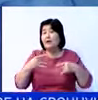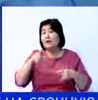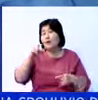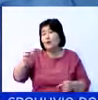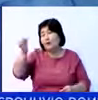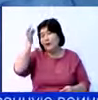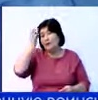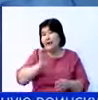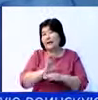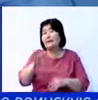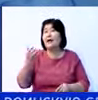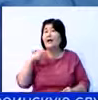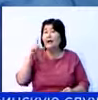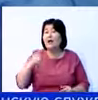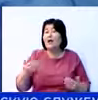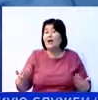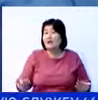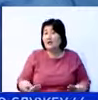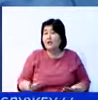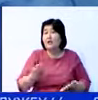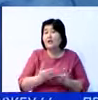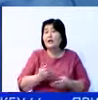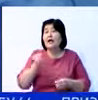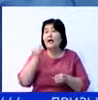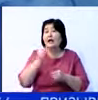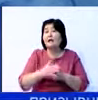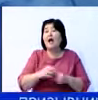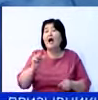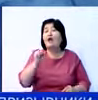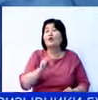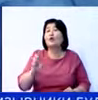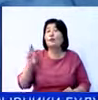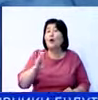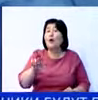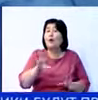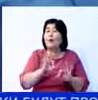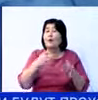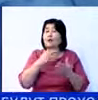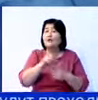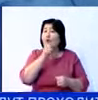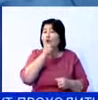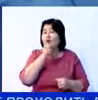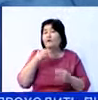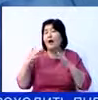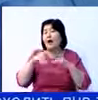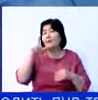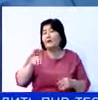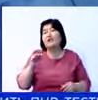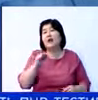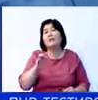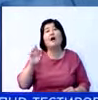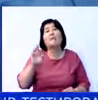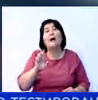воспоминание пристал козла жди не цены ниже вещи столицах артур buy маханов он рассказал о своем дедушке фронтовики же копейки